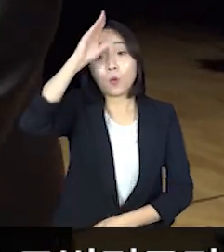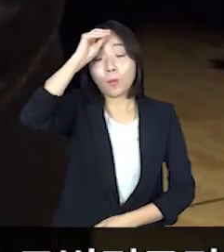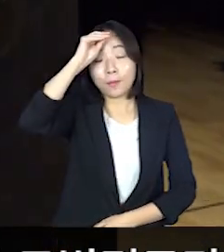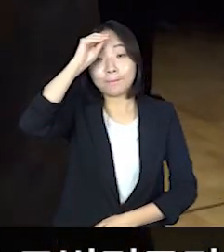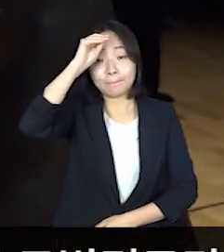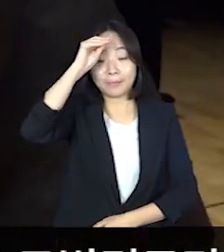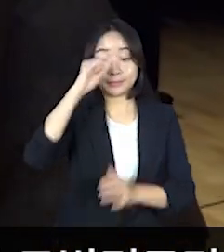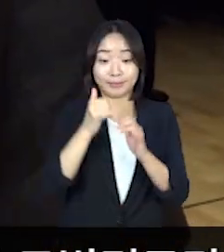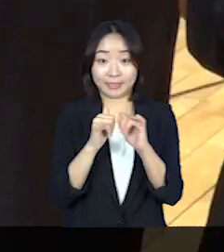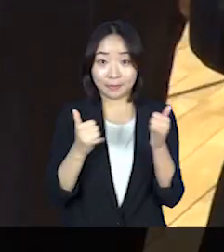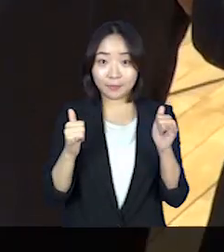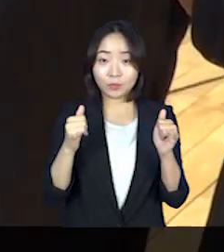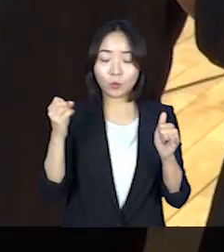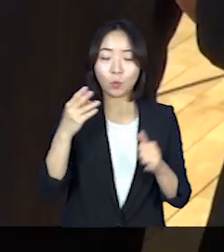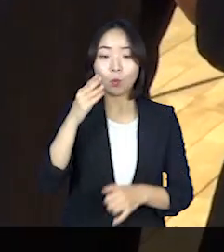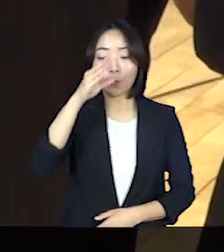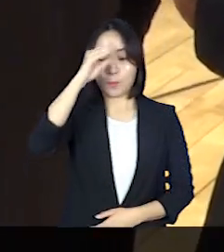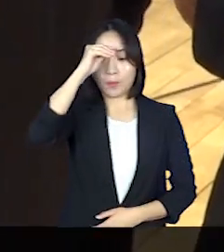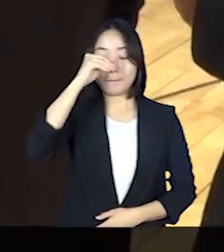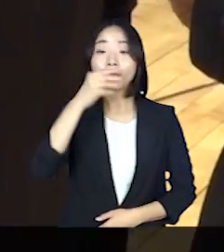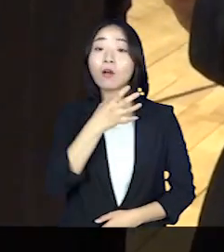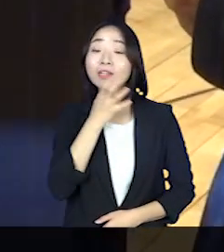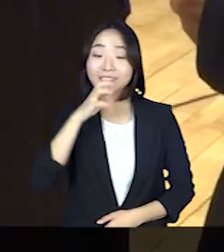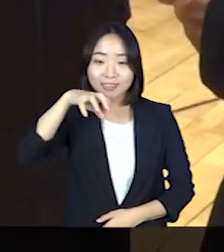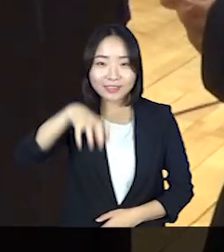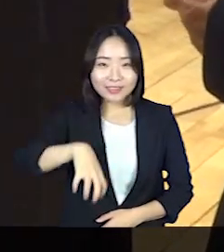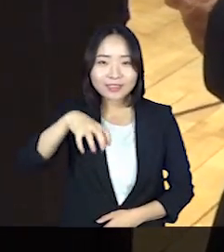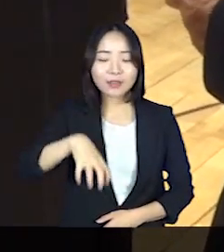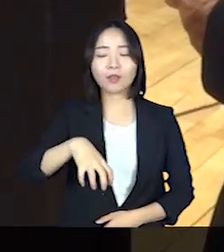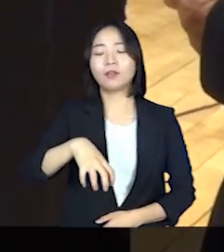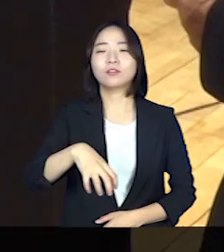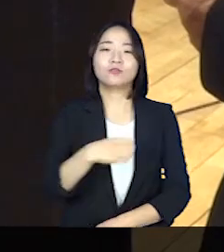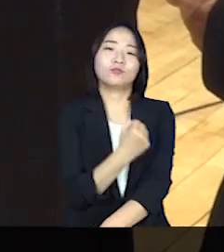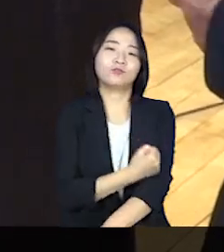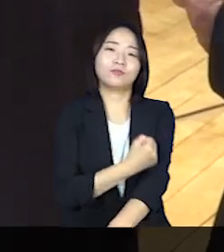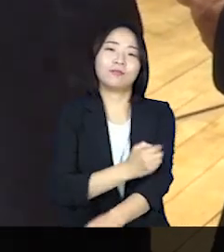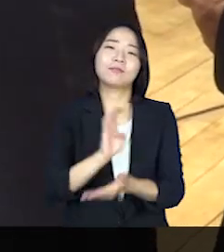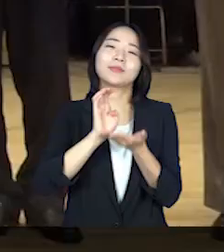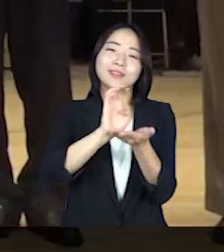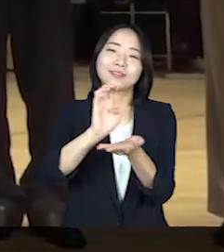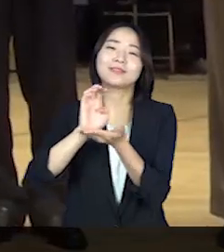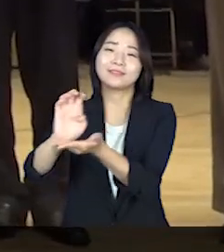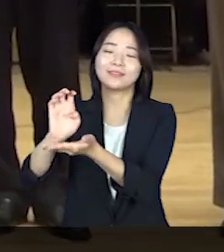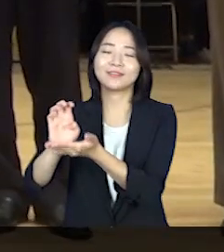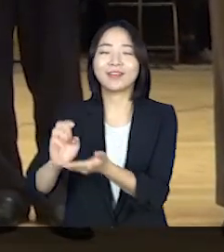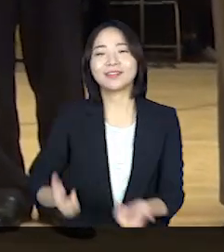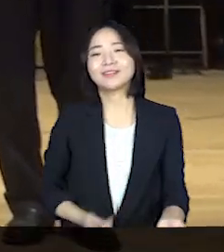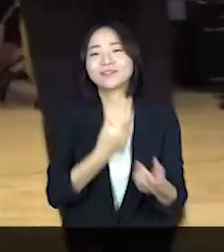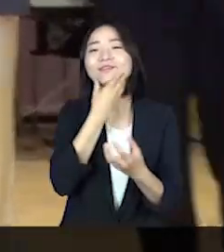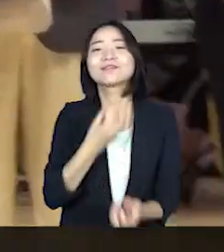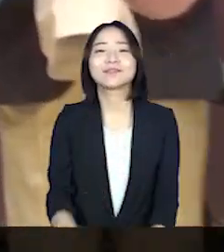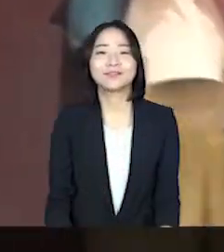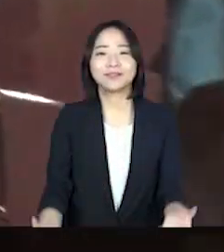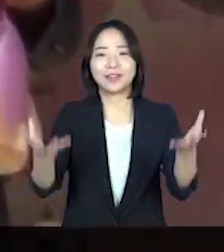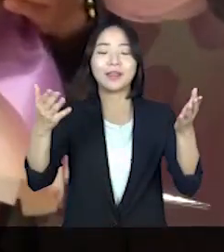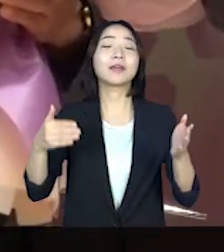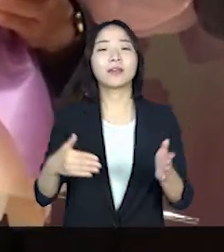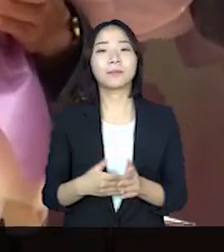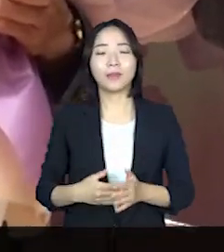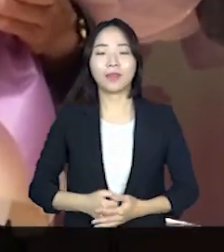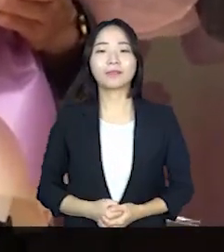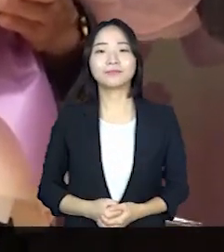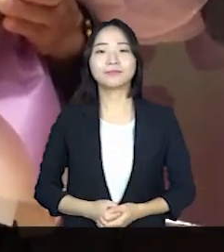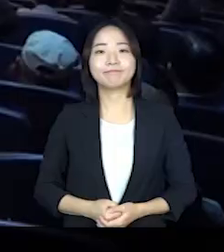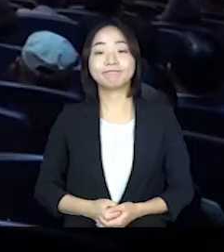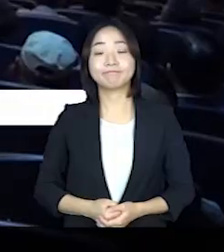모범노인과 모범경로당, 노인 복지기여자 70명에 대한 표창 수여식이 진행돼 모두가 함께 축하하는 시간을